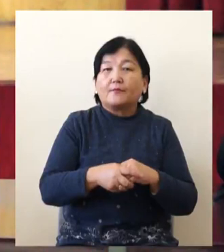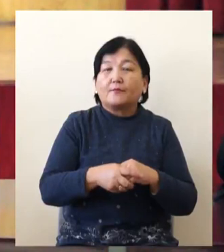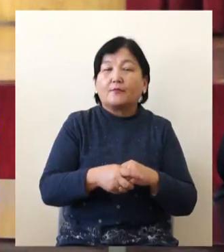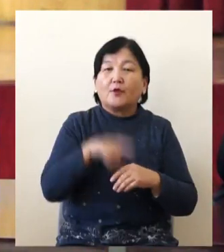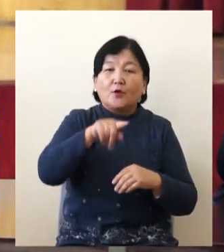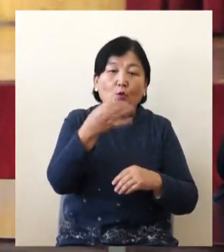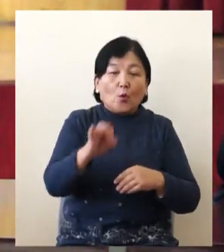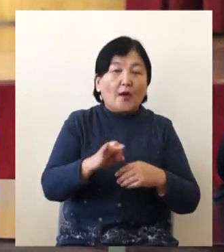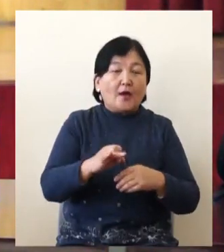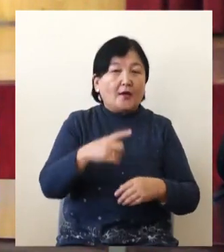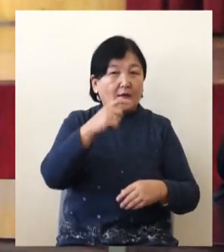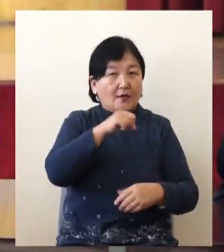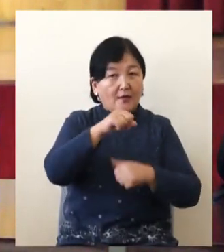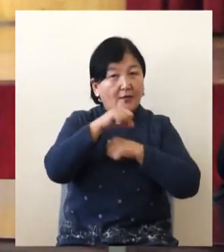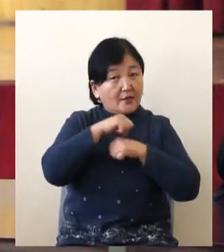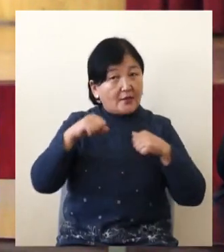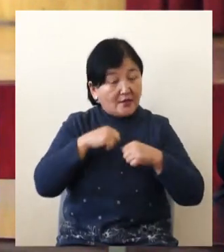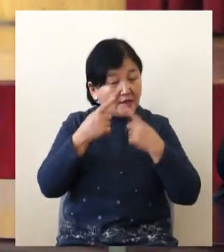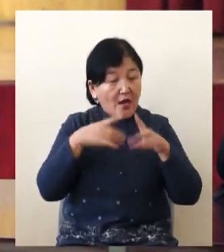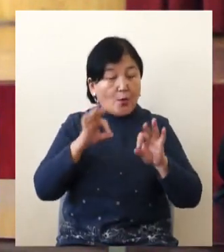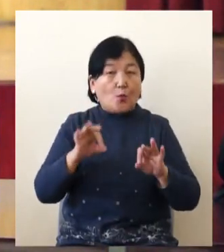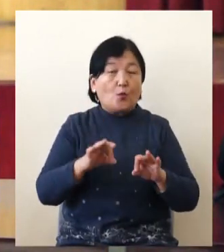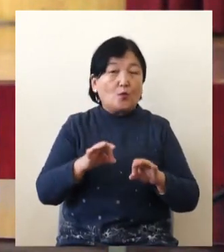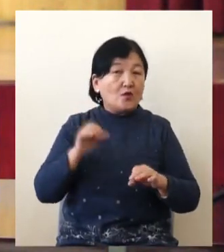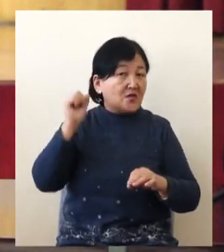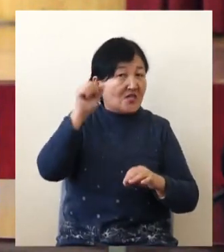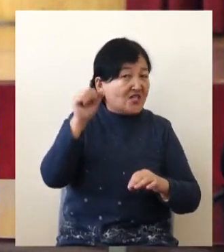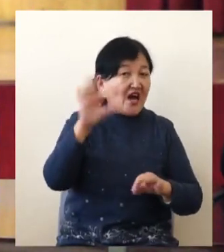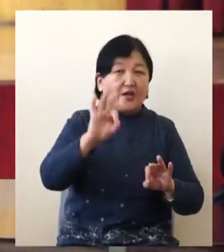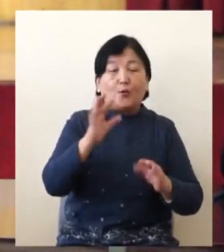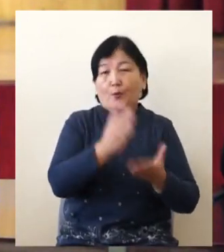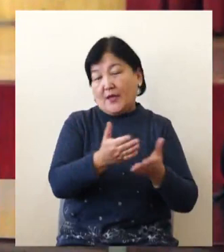А энэ тухай иргэд ярихгүй шаардахгүй байна.